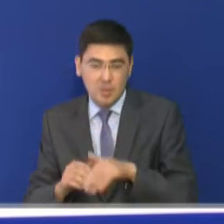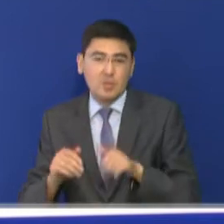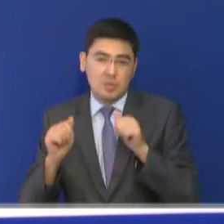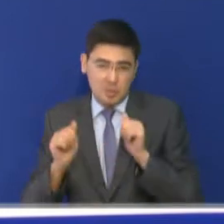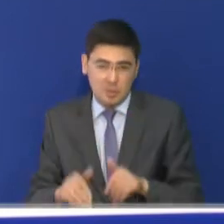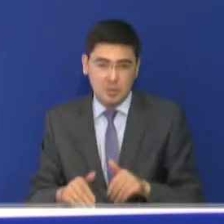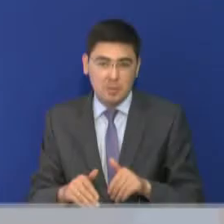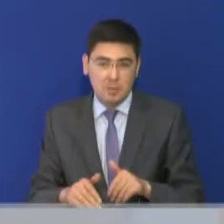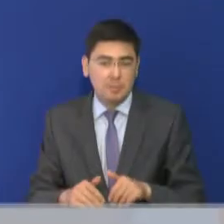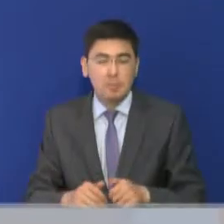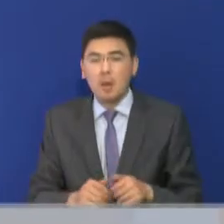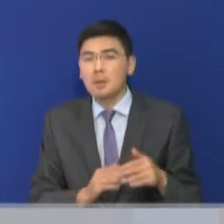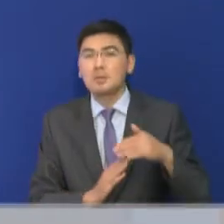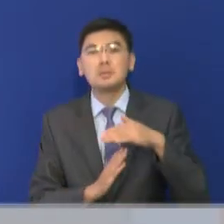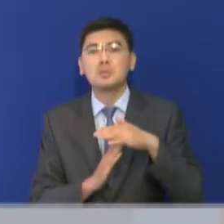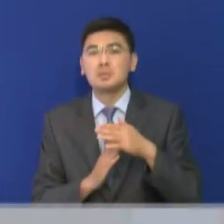қабылданды.